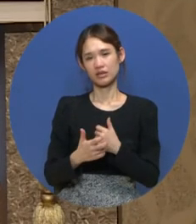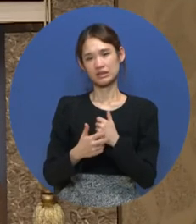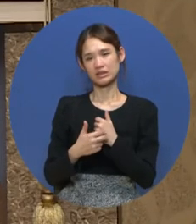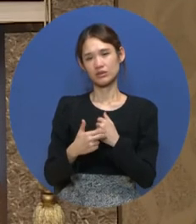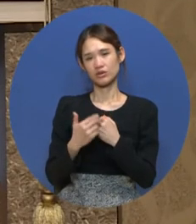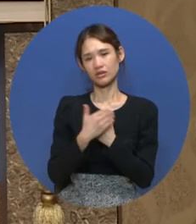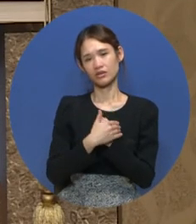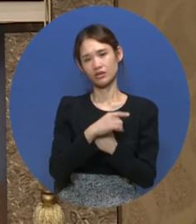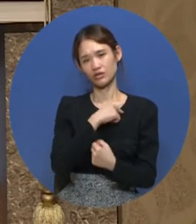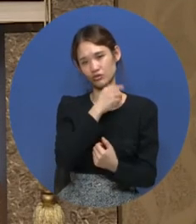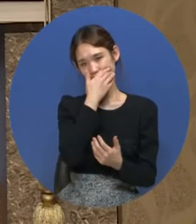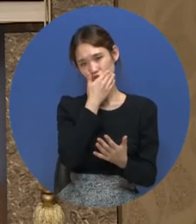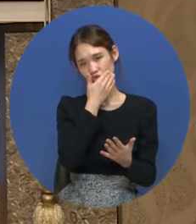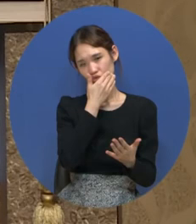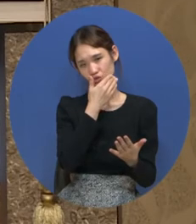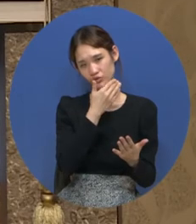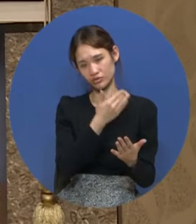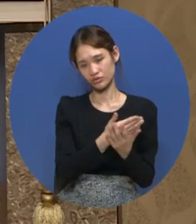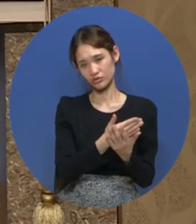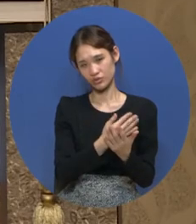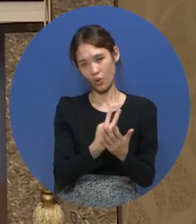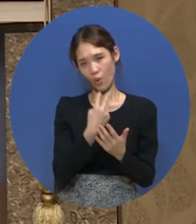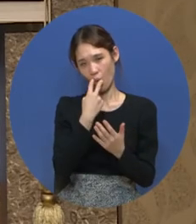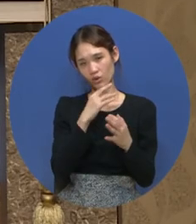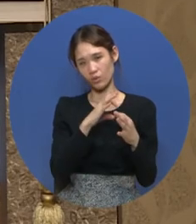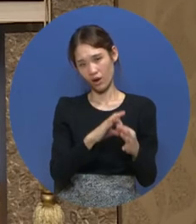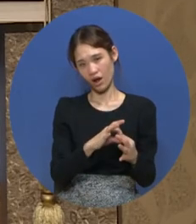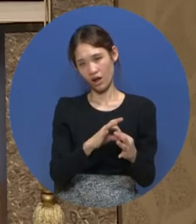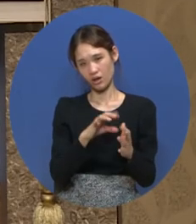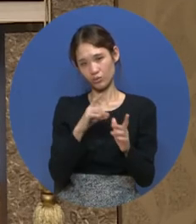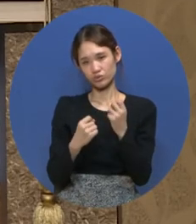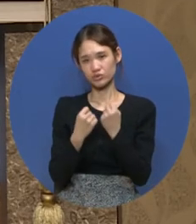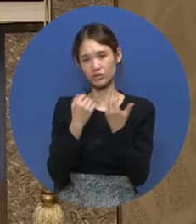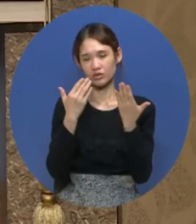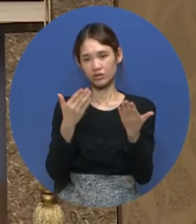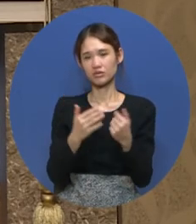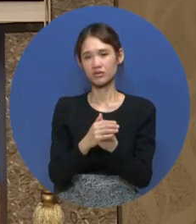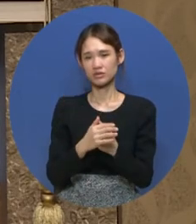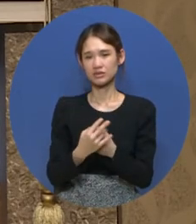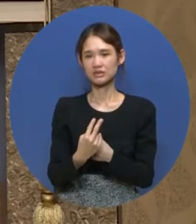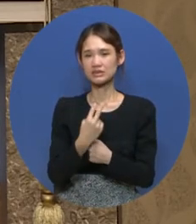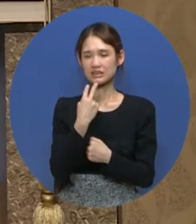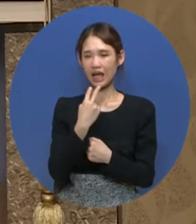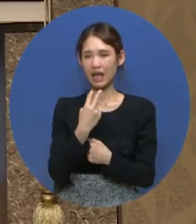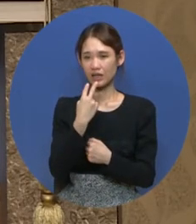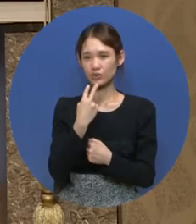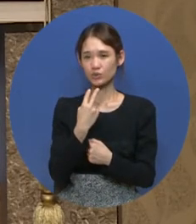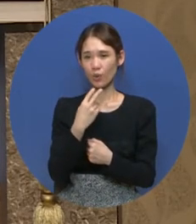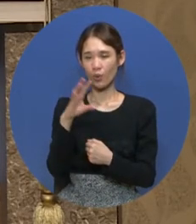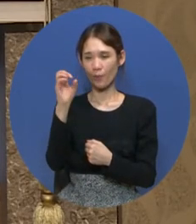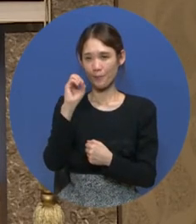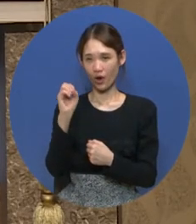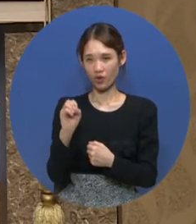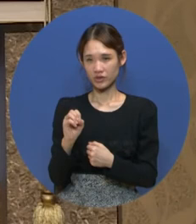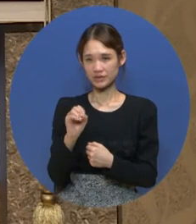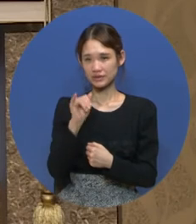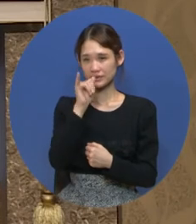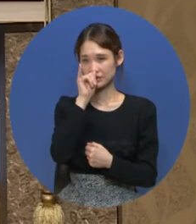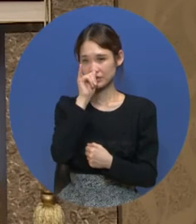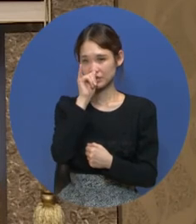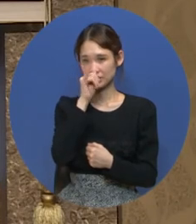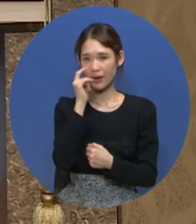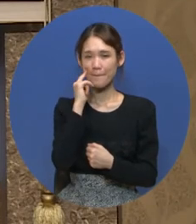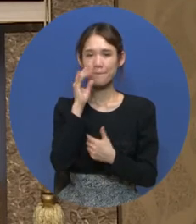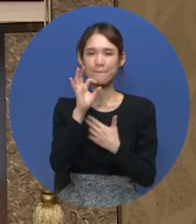의료적인 부분 혜택에 가장 중요한 것을 호흡에 대한 부분이었다 고 말씀 드리지만 은 2 상조 뉴 일이라는 게 있어요